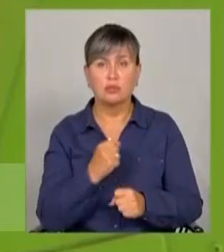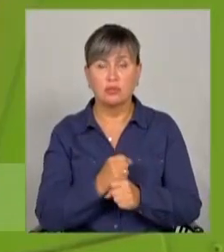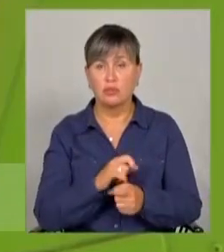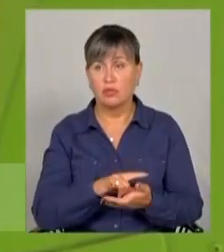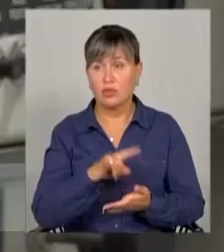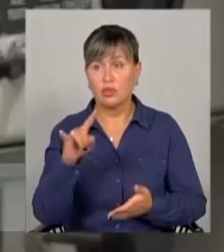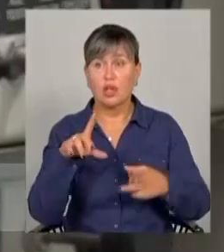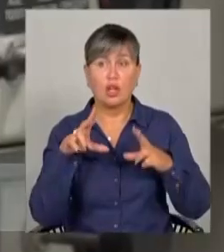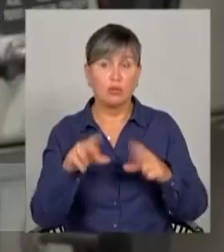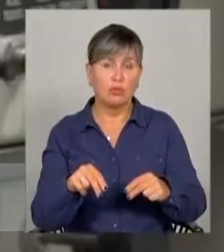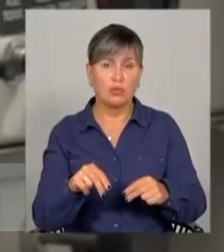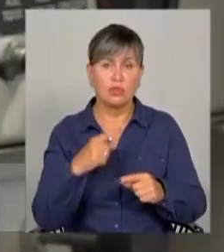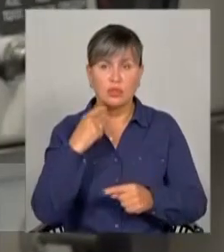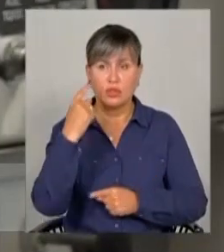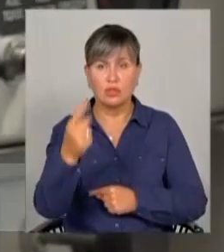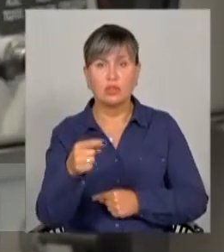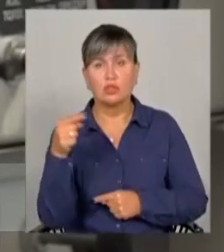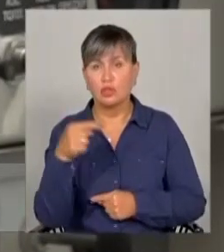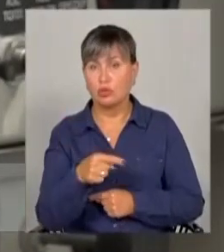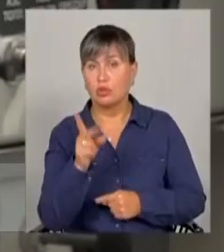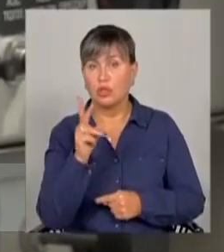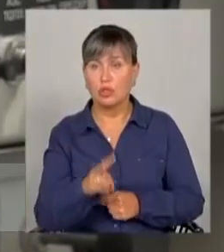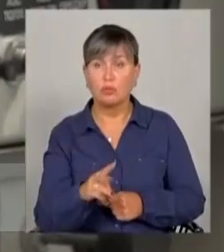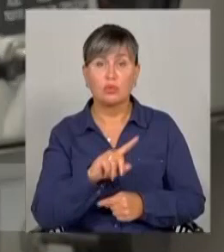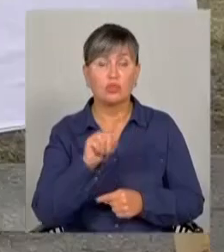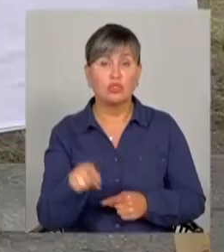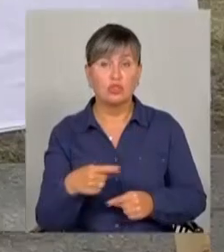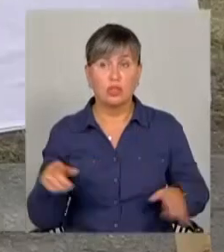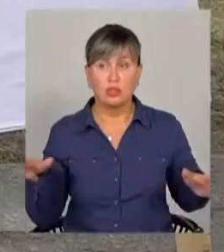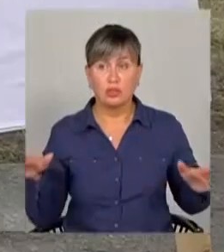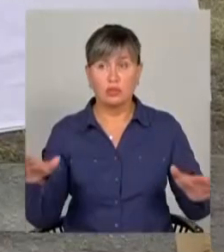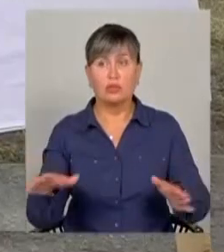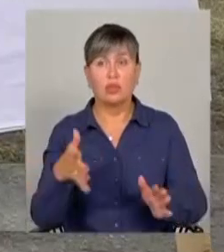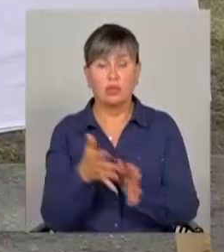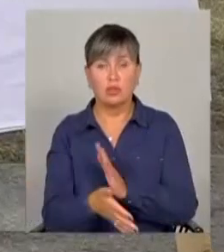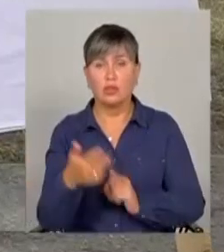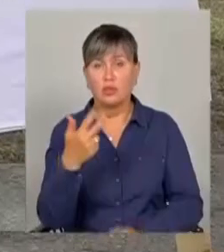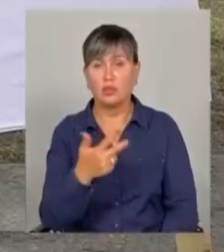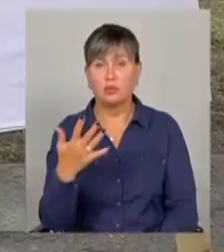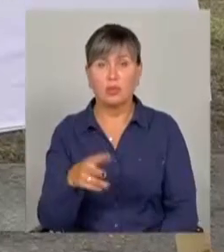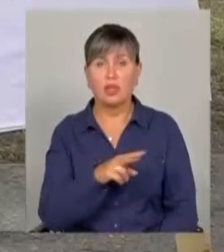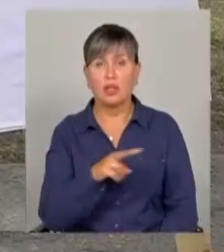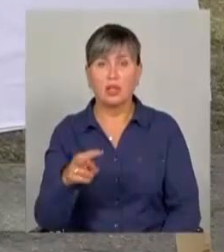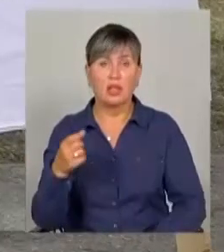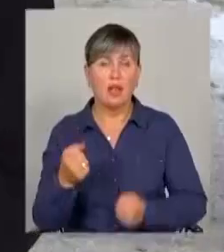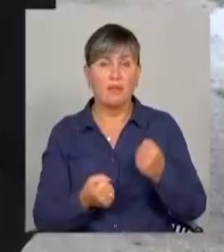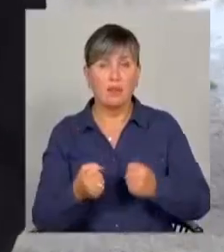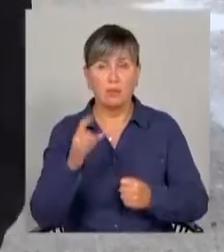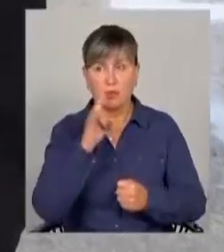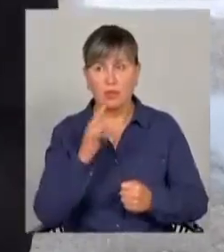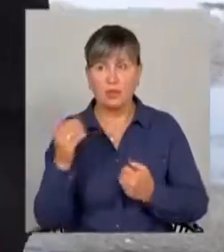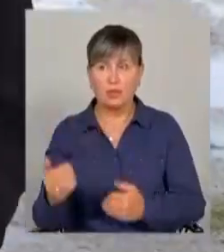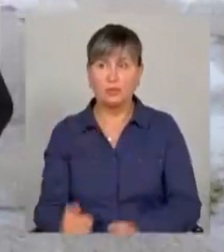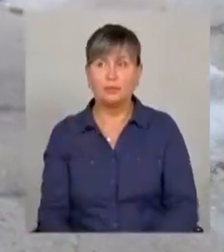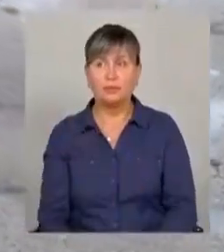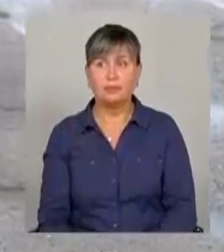воздушного судна обещают дальность полета в 1000 километров. За час крылатая машина расходует 35 литров автомобильного бензина.